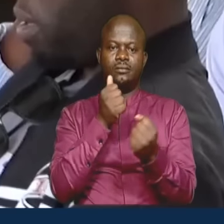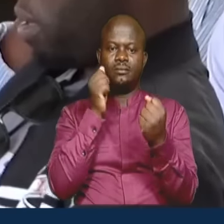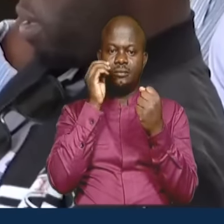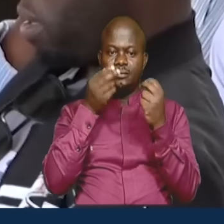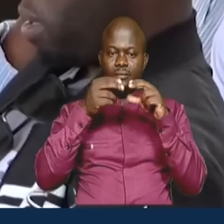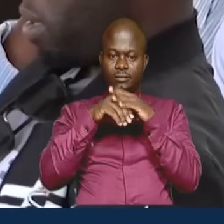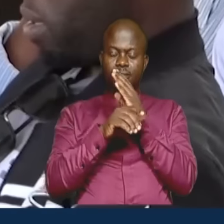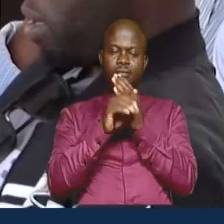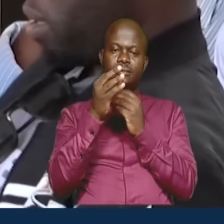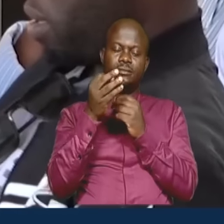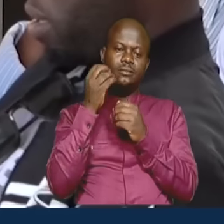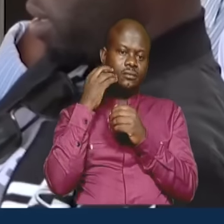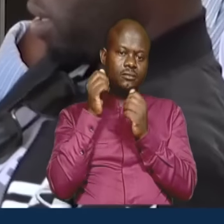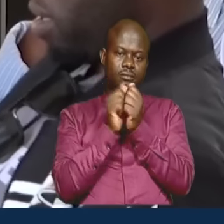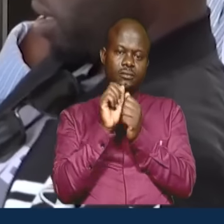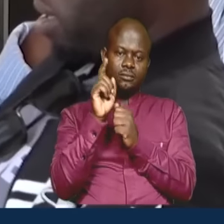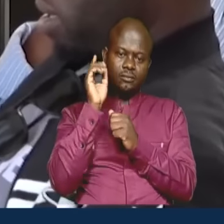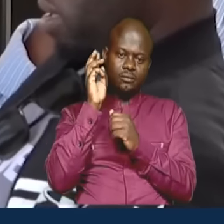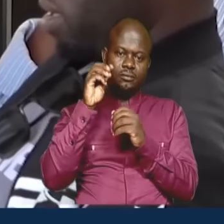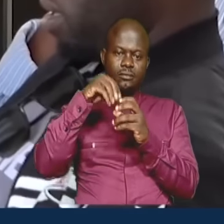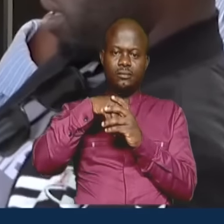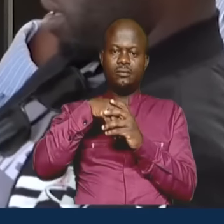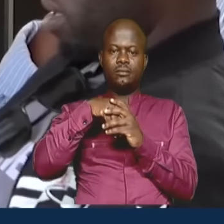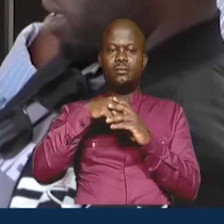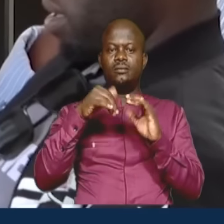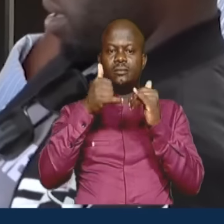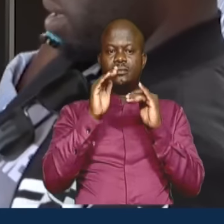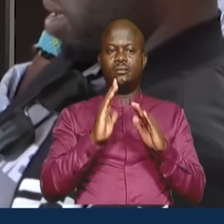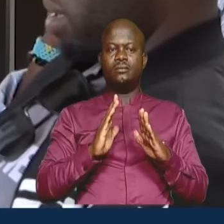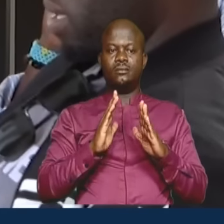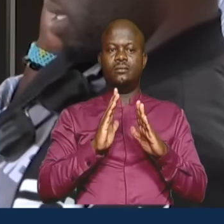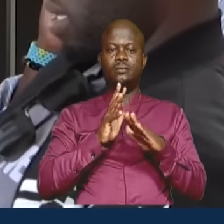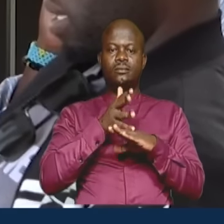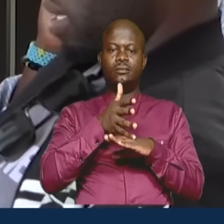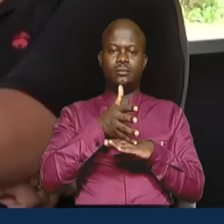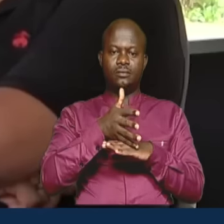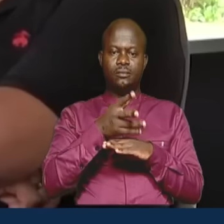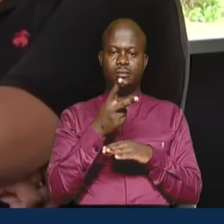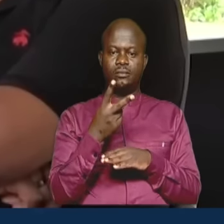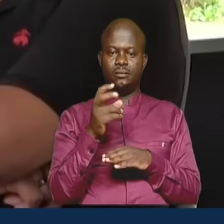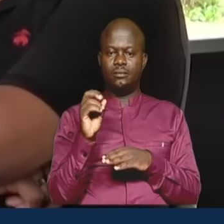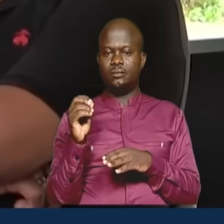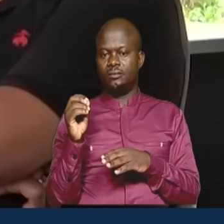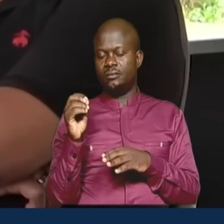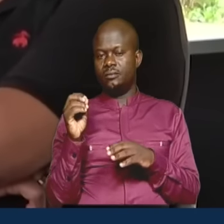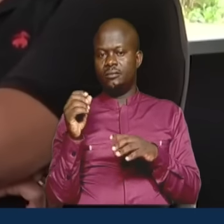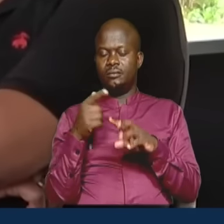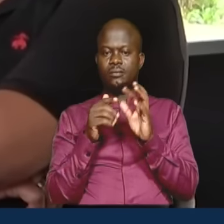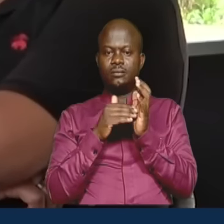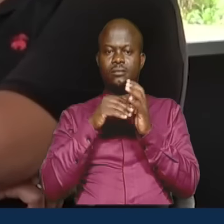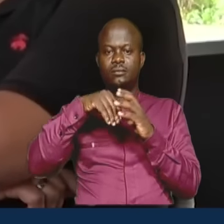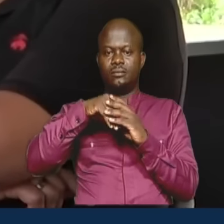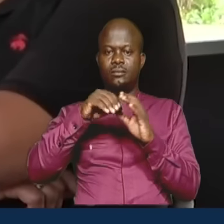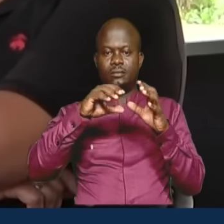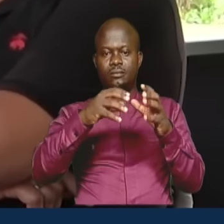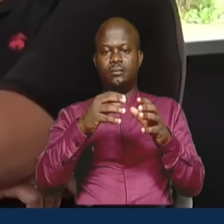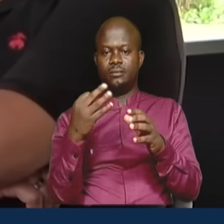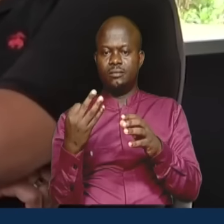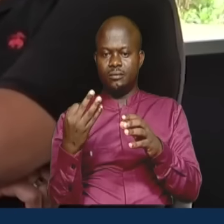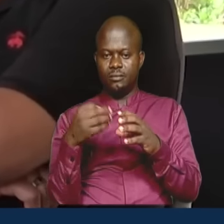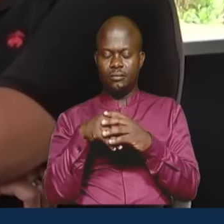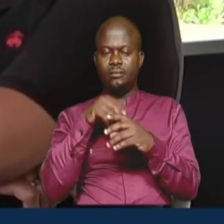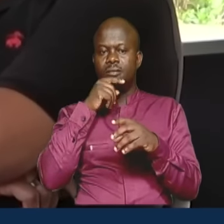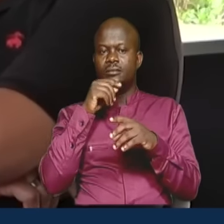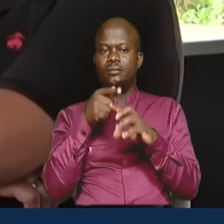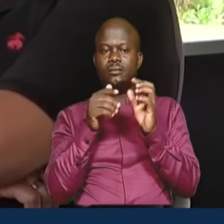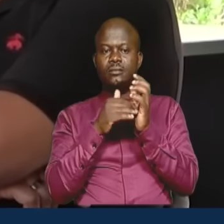tariki 3 ugushyingo rikaba rizitabirwa n'abakinnyi bagera kuri 200 rero muri abakinnyi akaza barimo ibyiciro bitatu mu bagabo